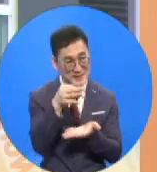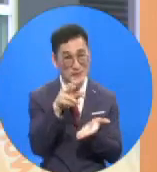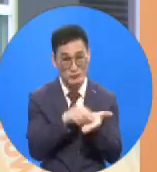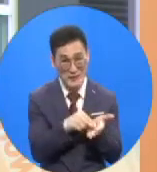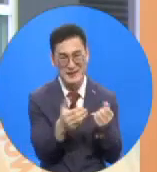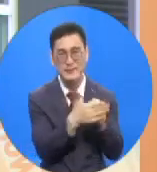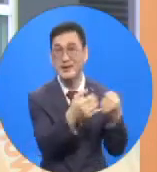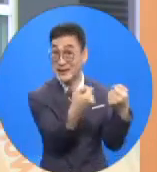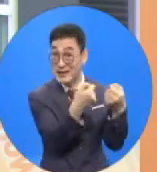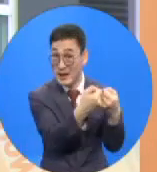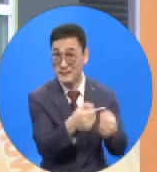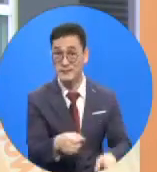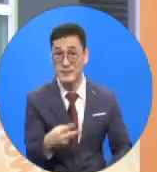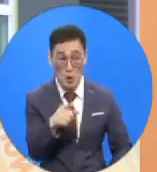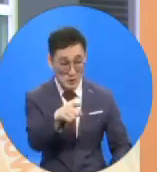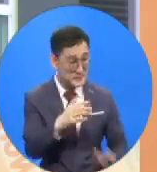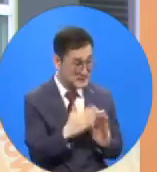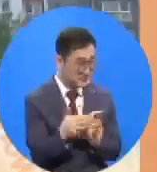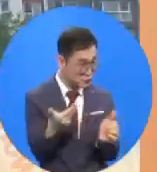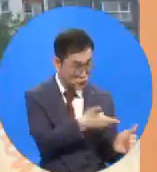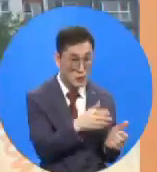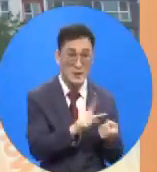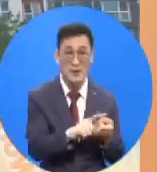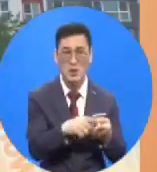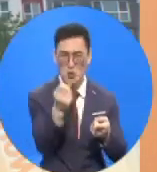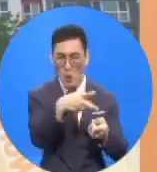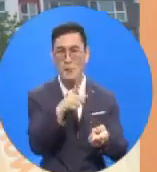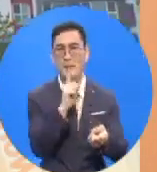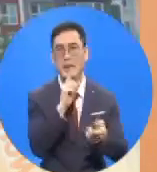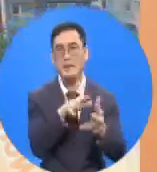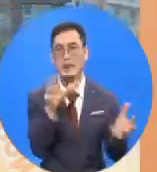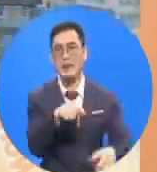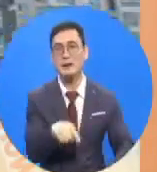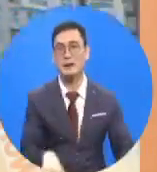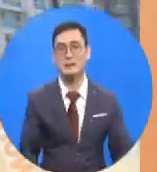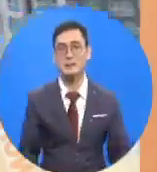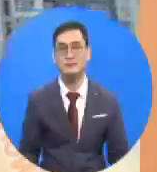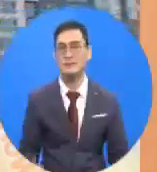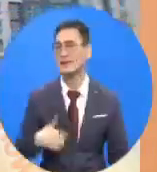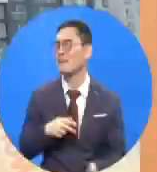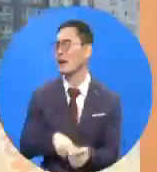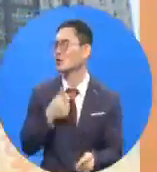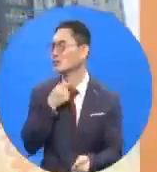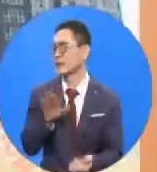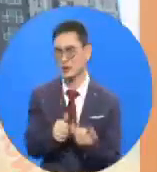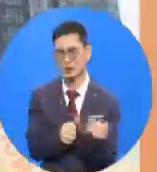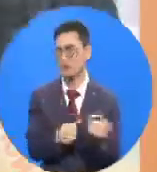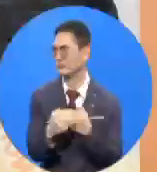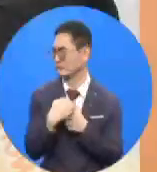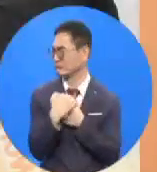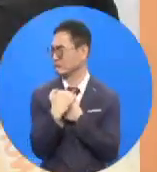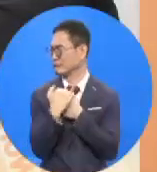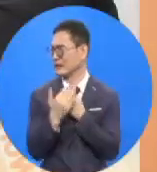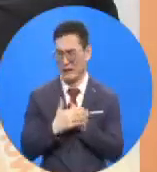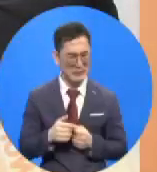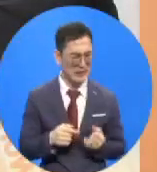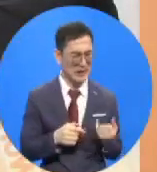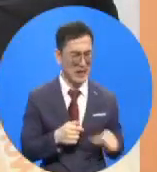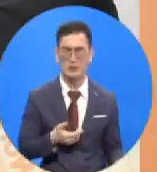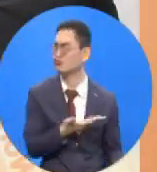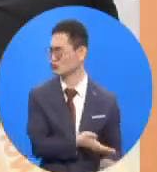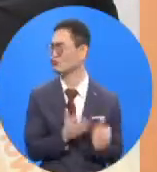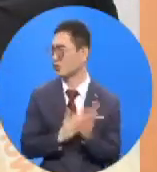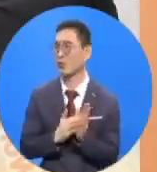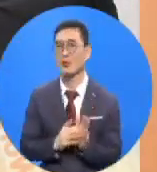지금 박정희 벌어지고 또 버리는 이유를 자기를 팔라고 했는데 부인이 그냥 중요하다고 색각 그 부인한테 또 책임을 돌리고